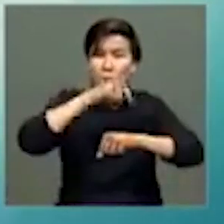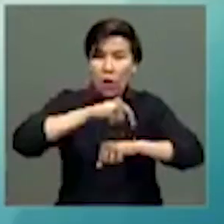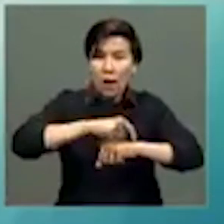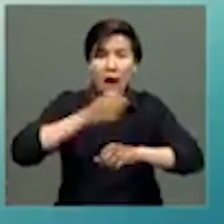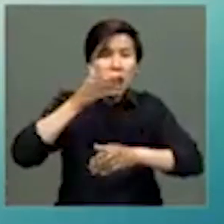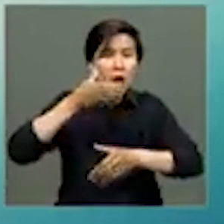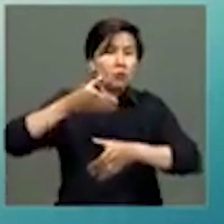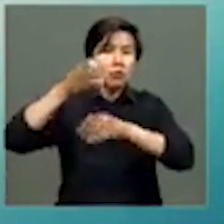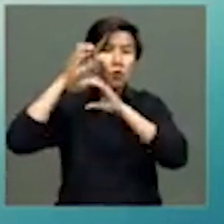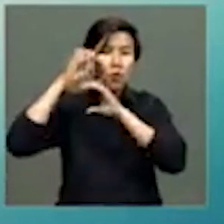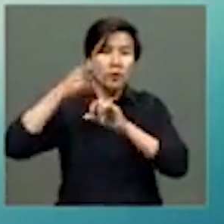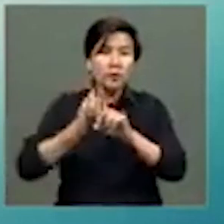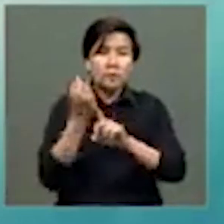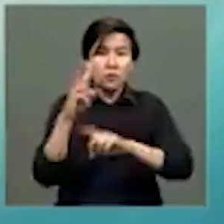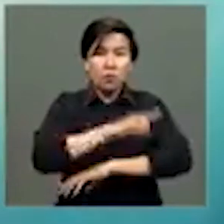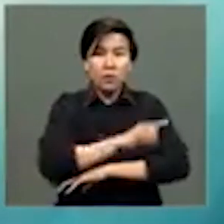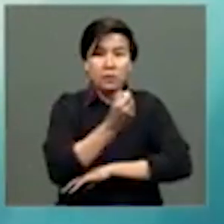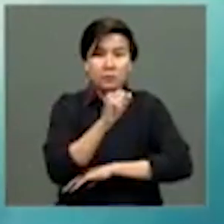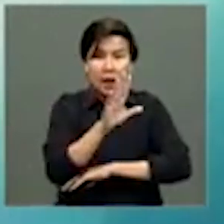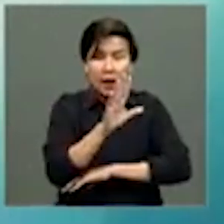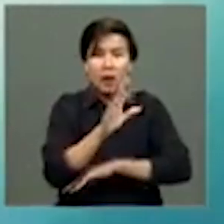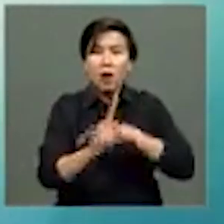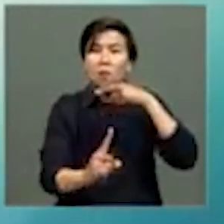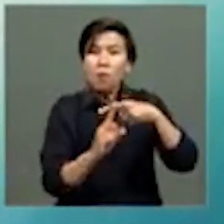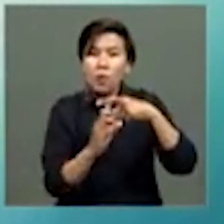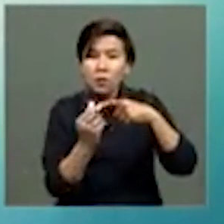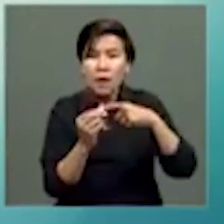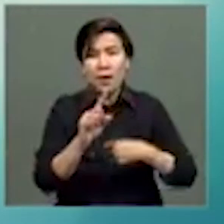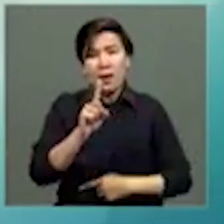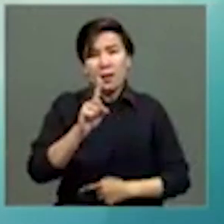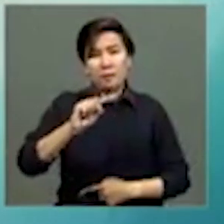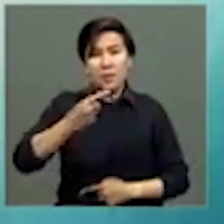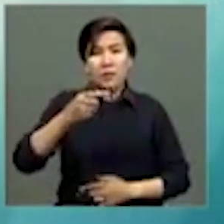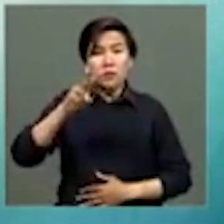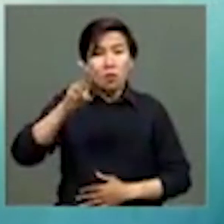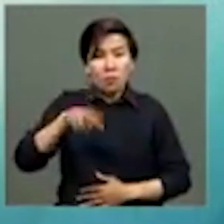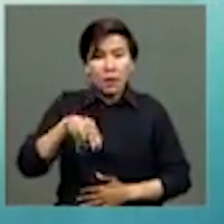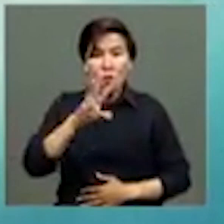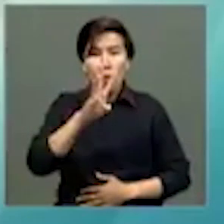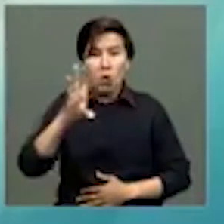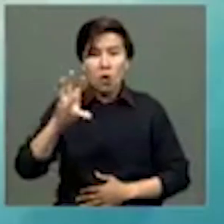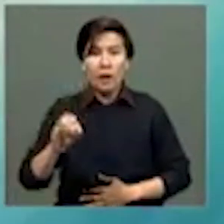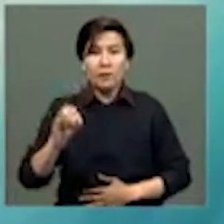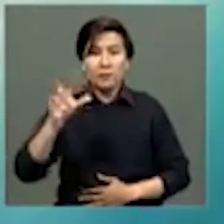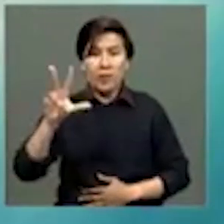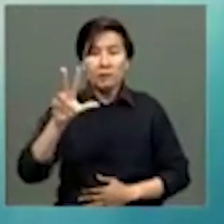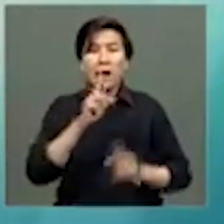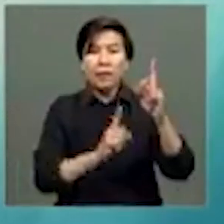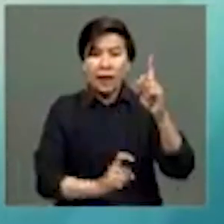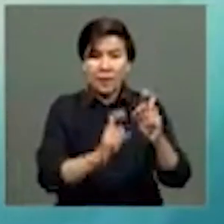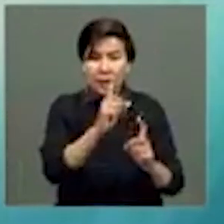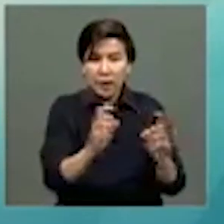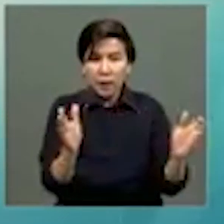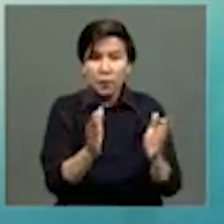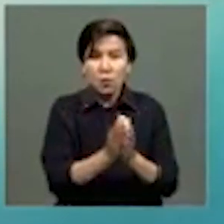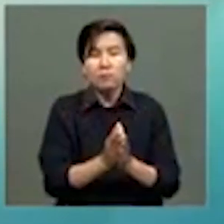15ธันวาคมปีที่แล้วยอดสูงขึ้นไป 12,653 รายและก็มีผู้เสียชีวิตรายงานวันนี้